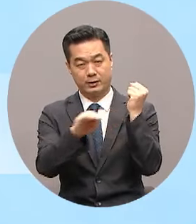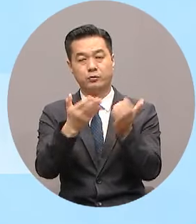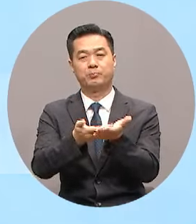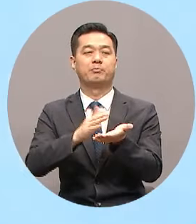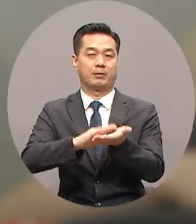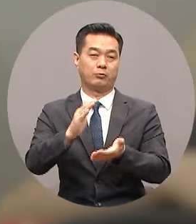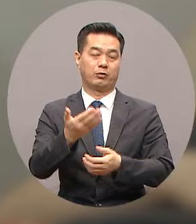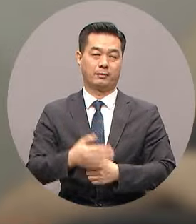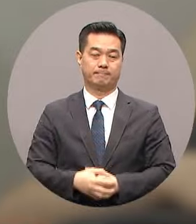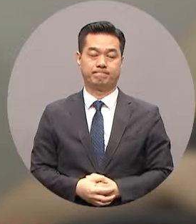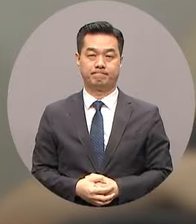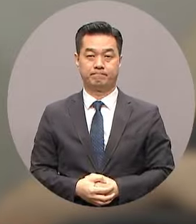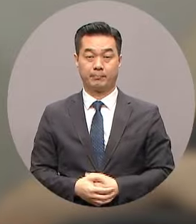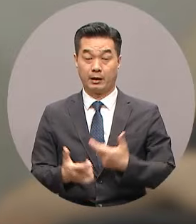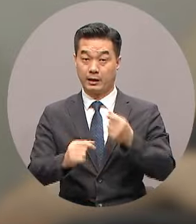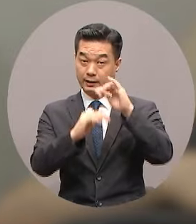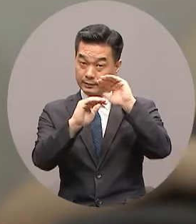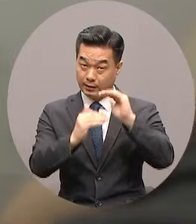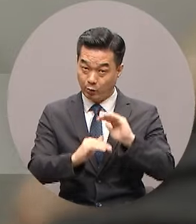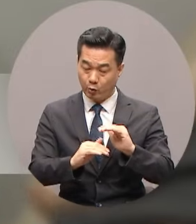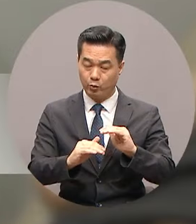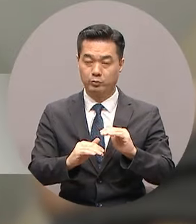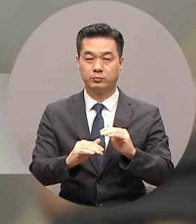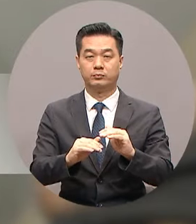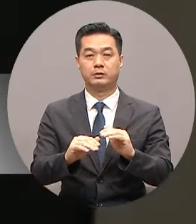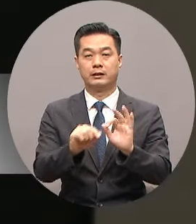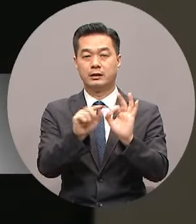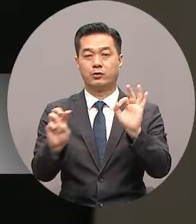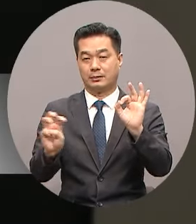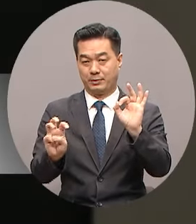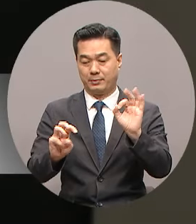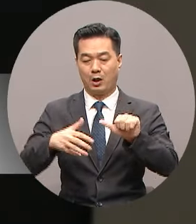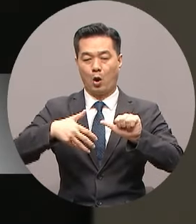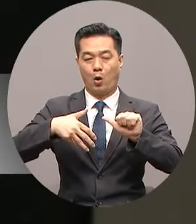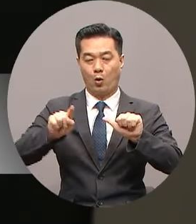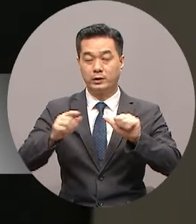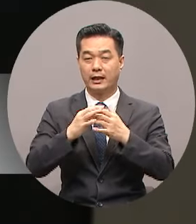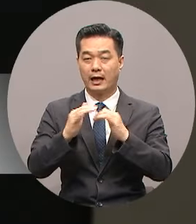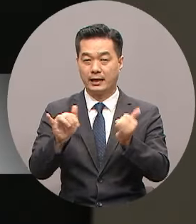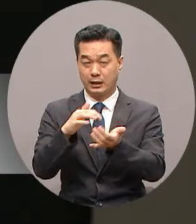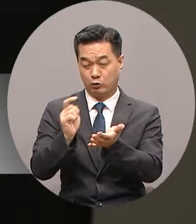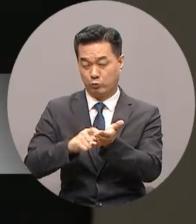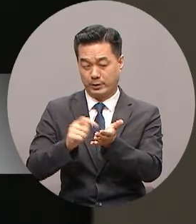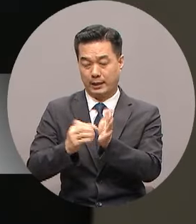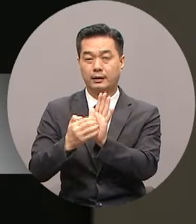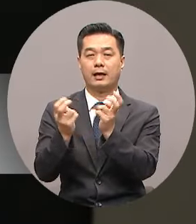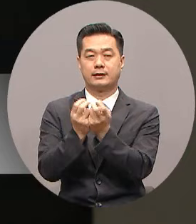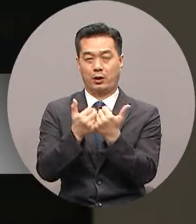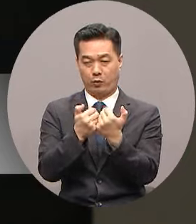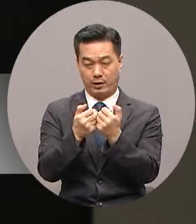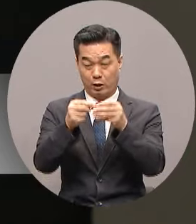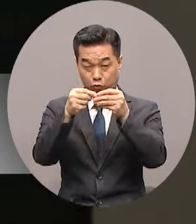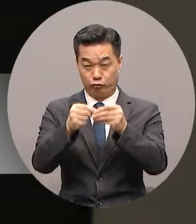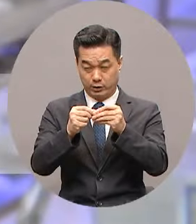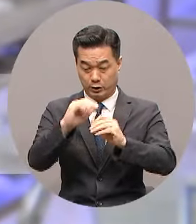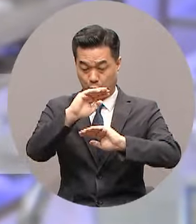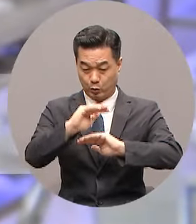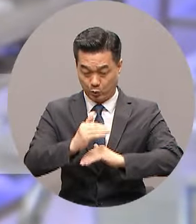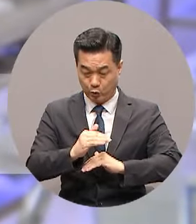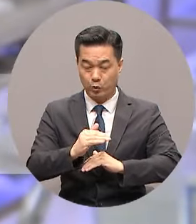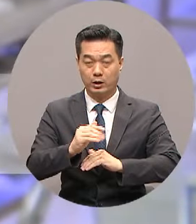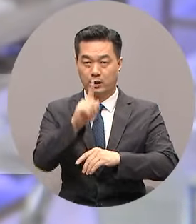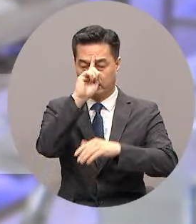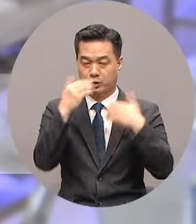예정입니다 이 같은 대책들은 오는 30일 제 5차 인구 비상 대책 회의에서 보다 구체적으로 논의해 정부가